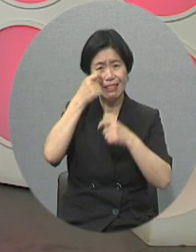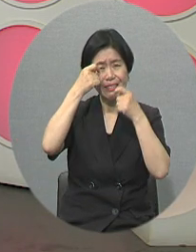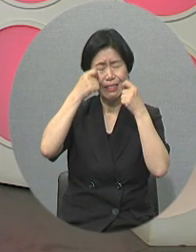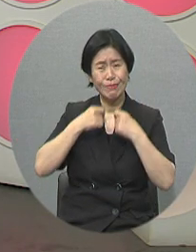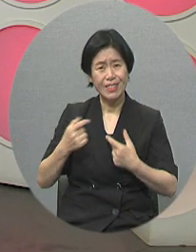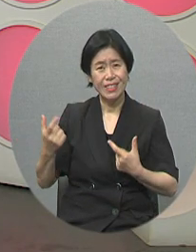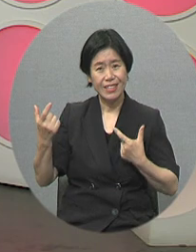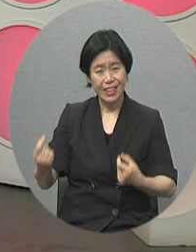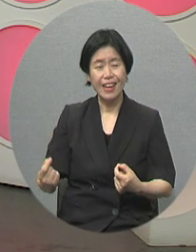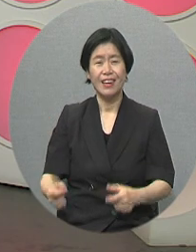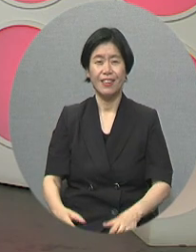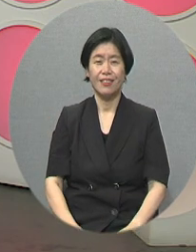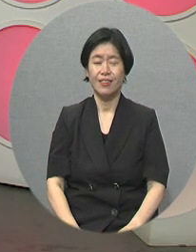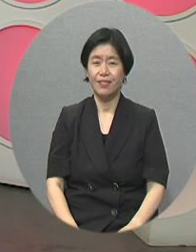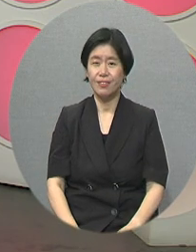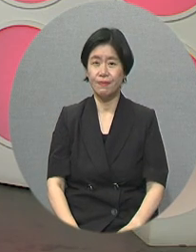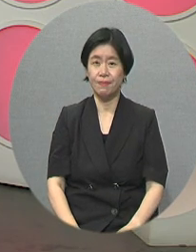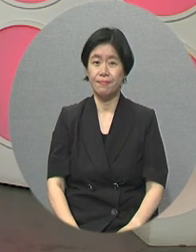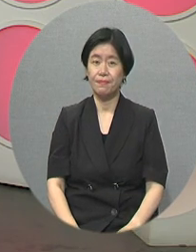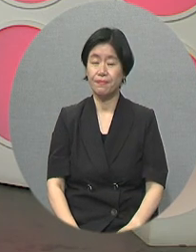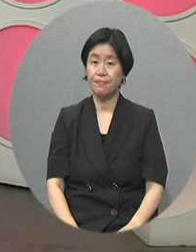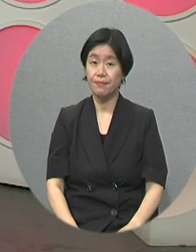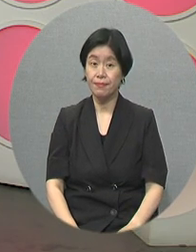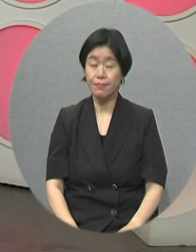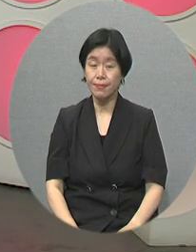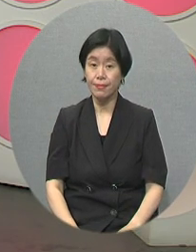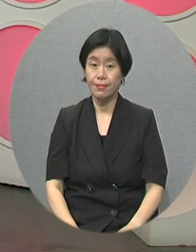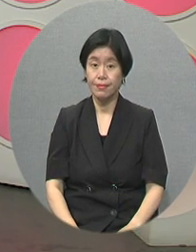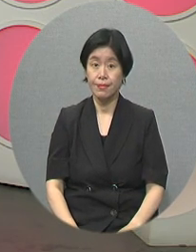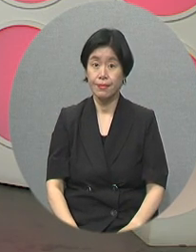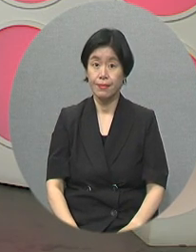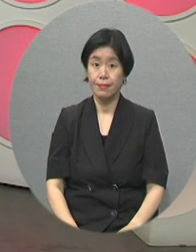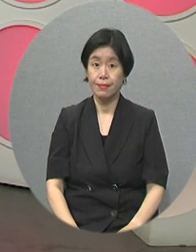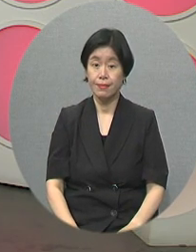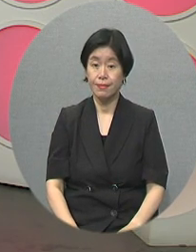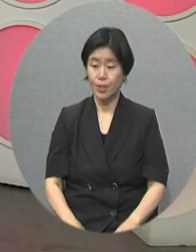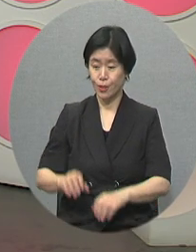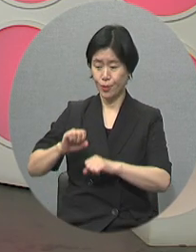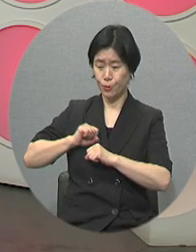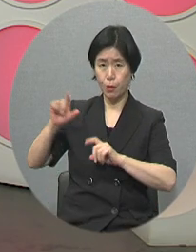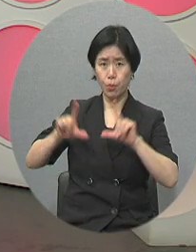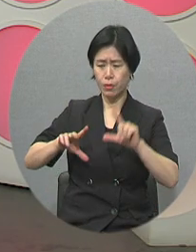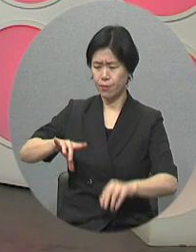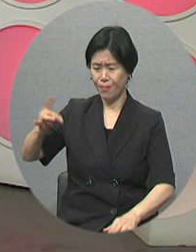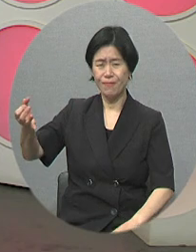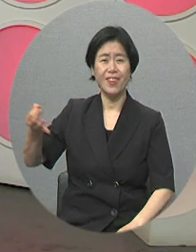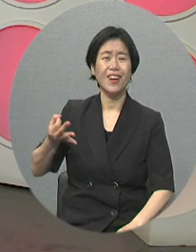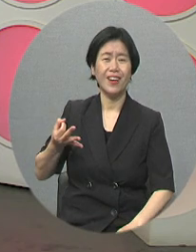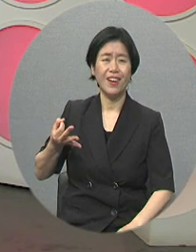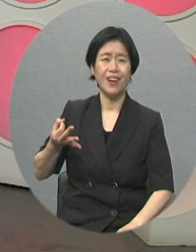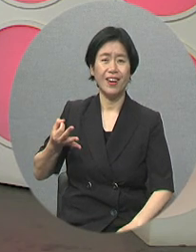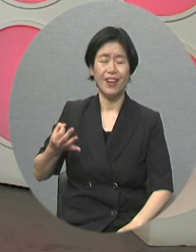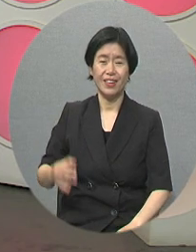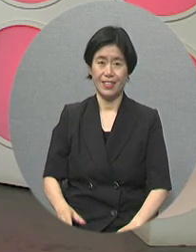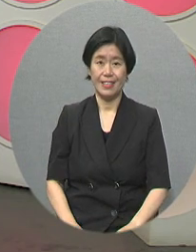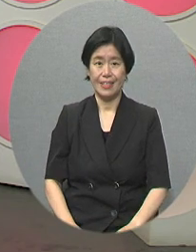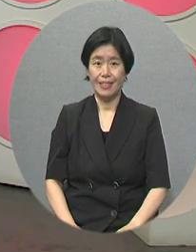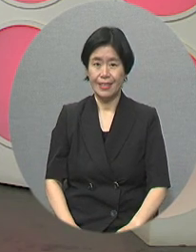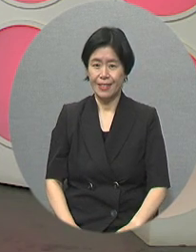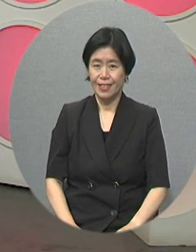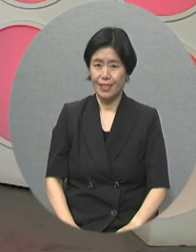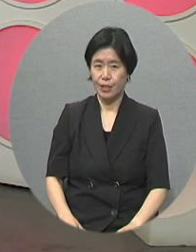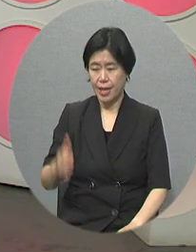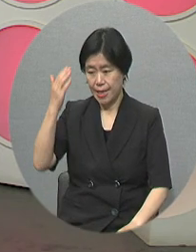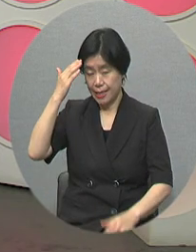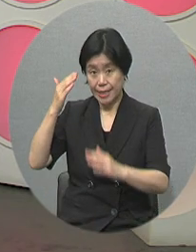모르게 또 눈물이 흘러내렸습니다. 군인인 아들을 본 어머니는 부랴부랴 집에서